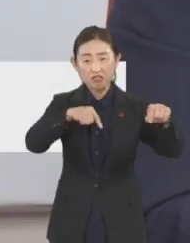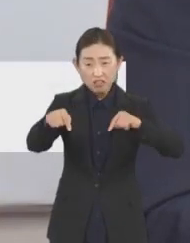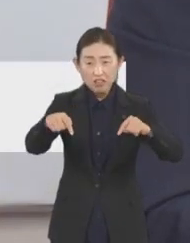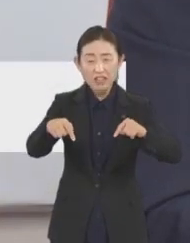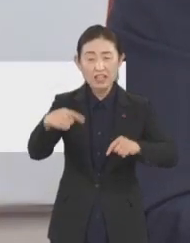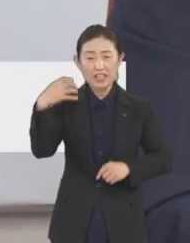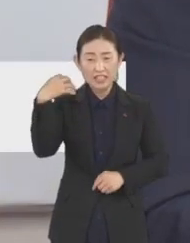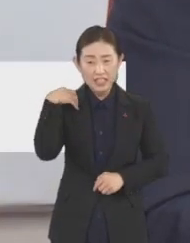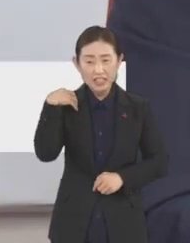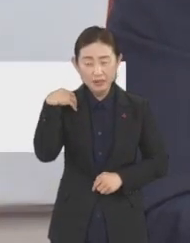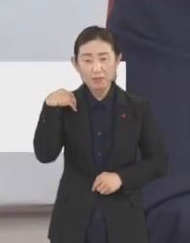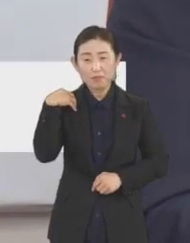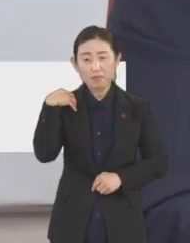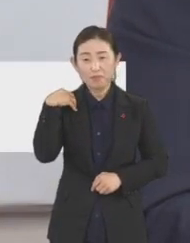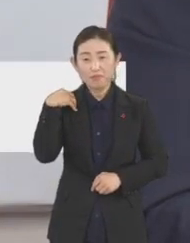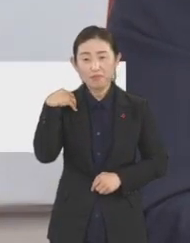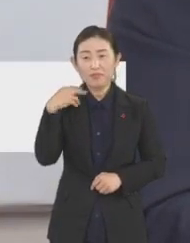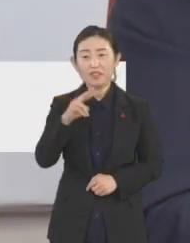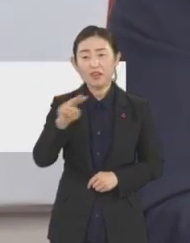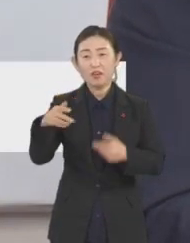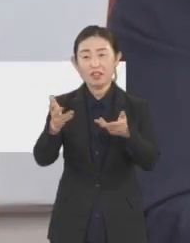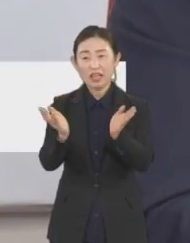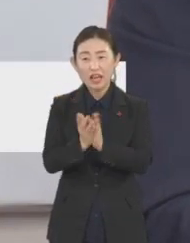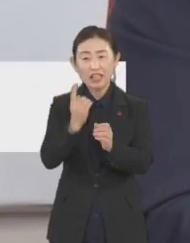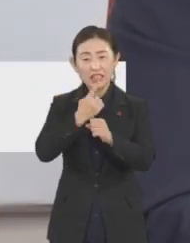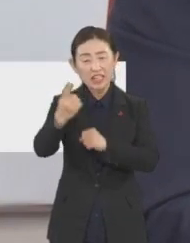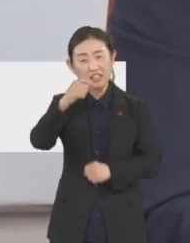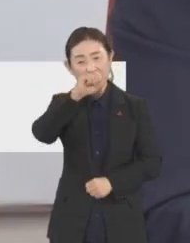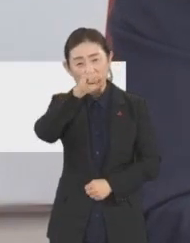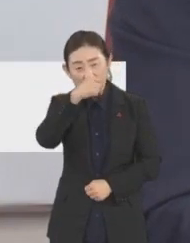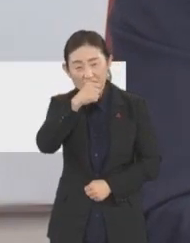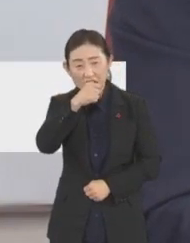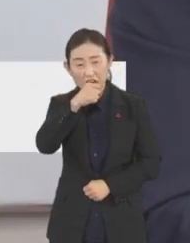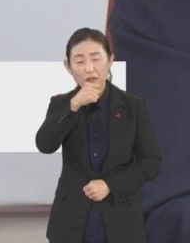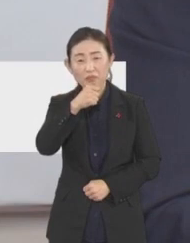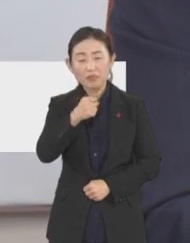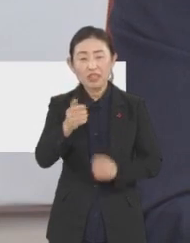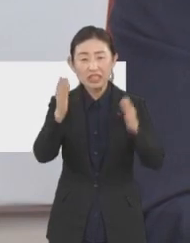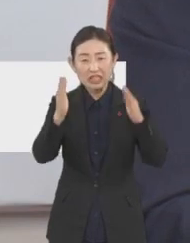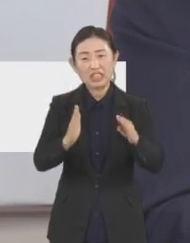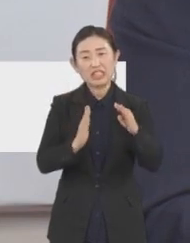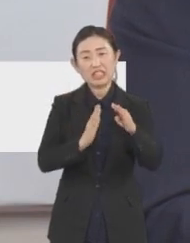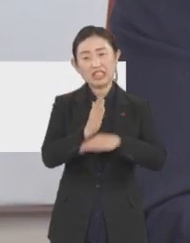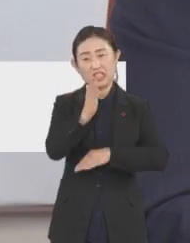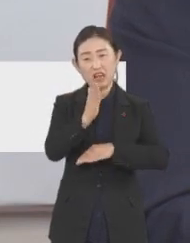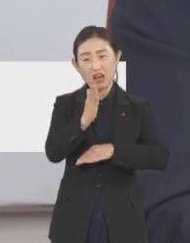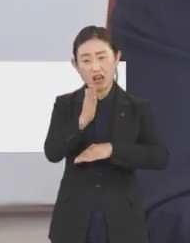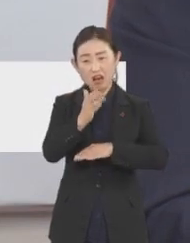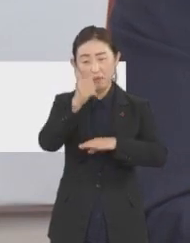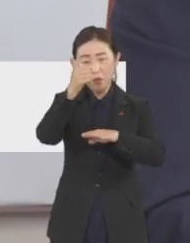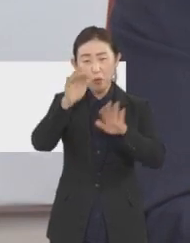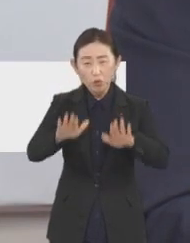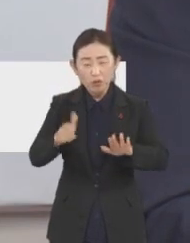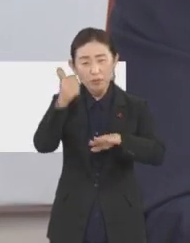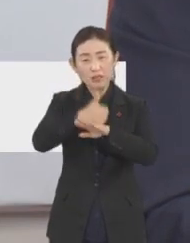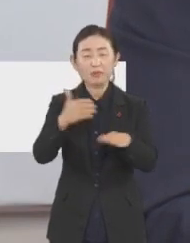지는 여당으로서 내년도 예산을 법정 기한을 넘어서 정기국회